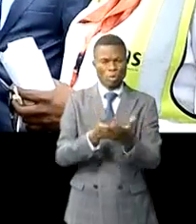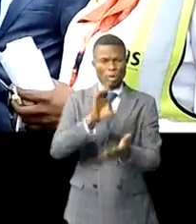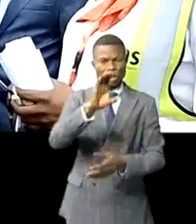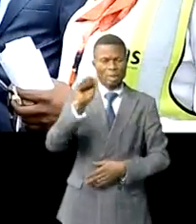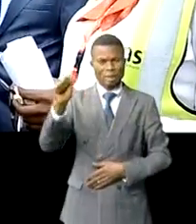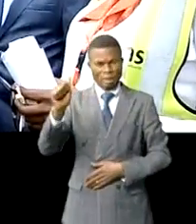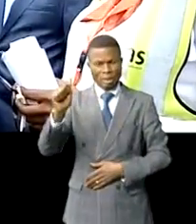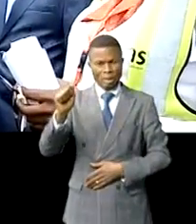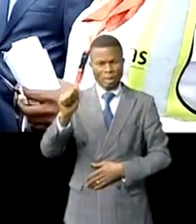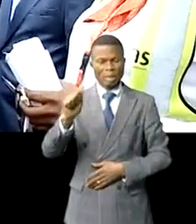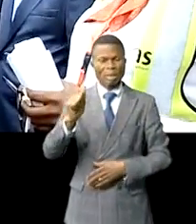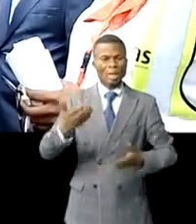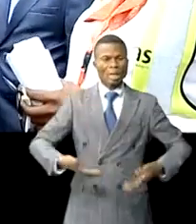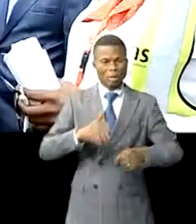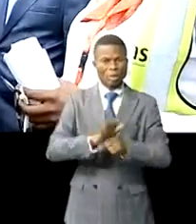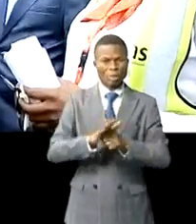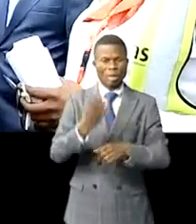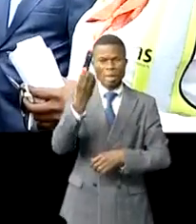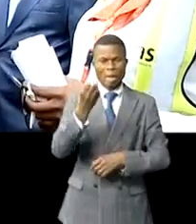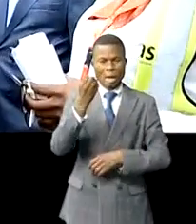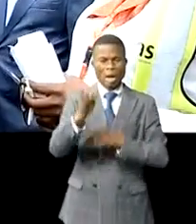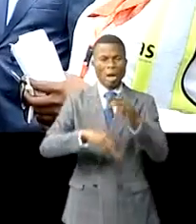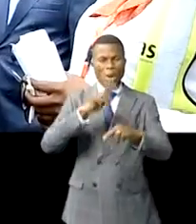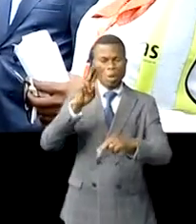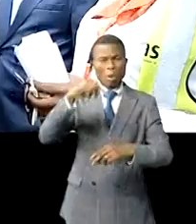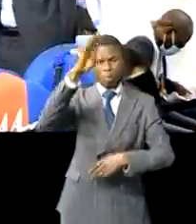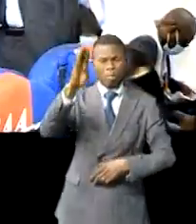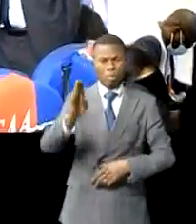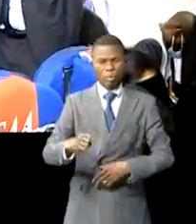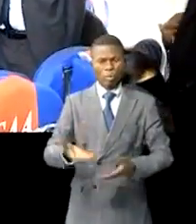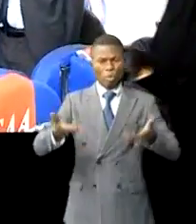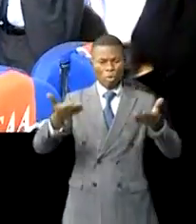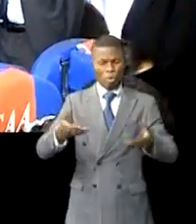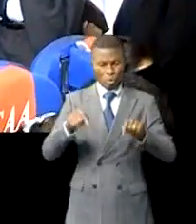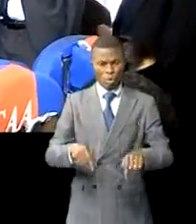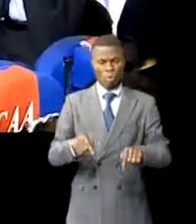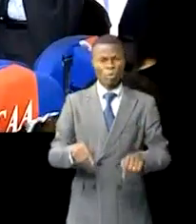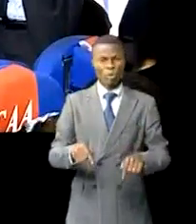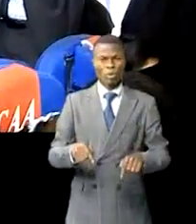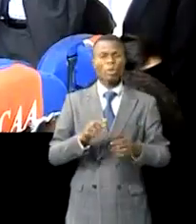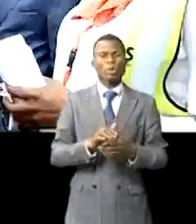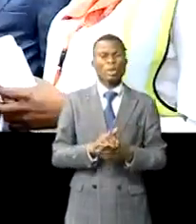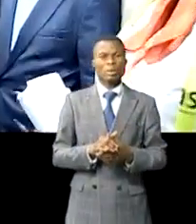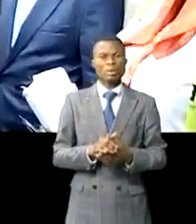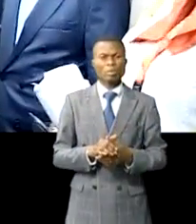faisait des vols avec 40% des taux d'occupation, mais aujourd'hui, il passe à